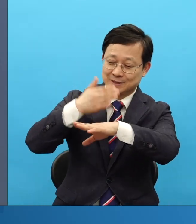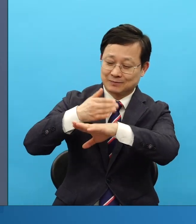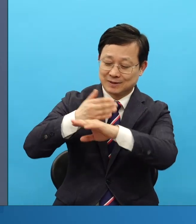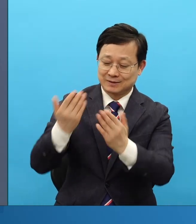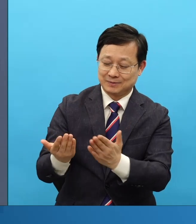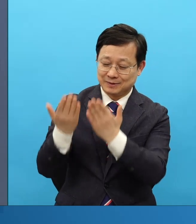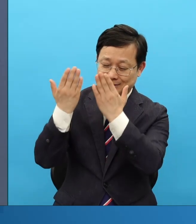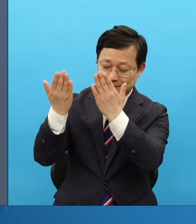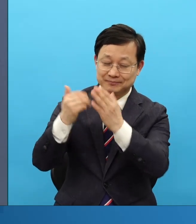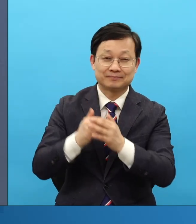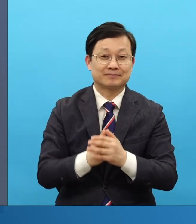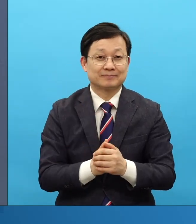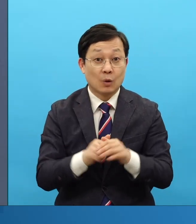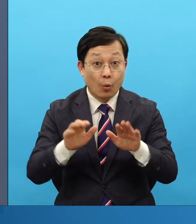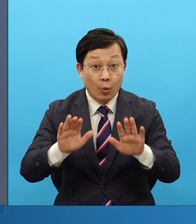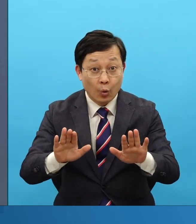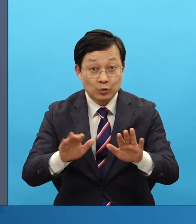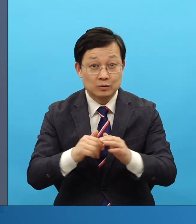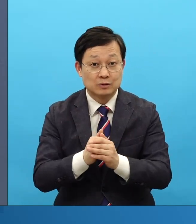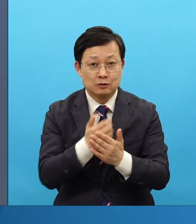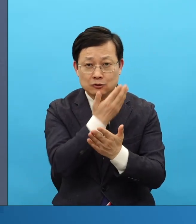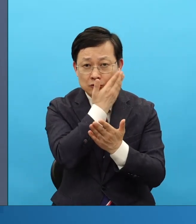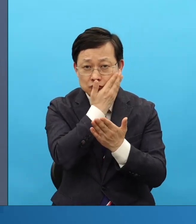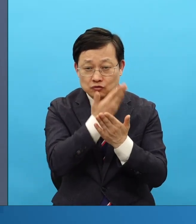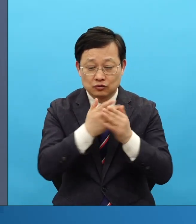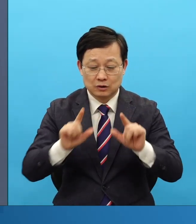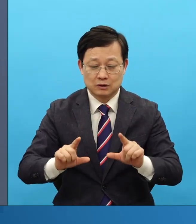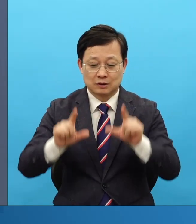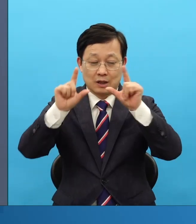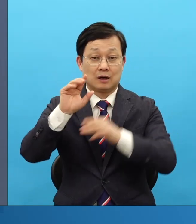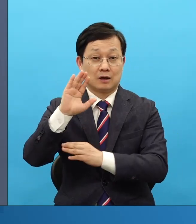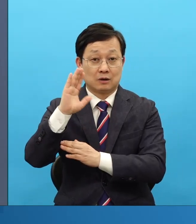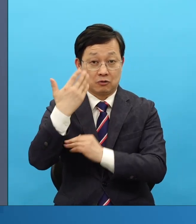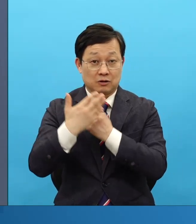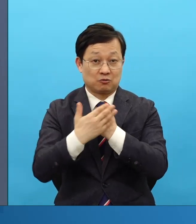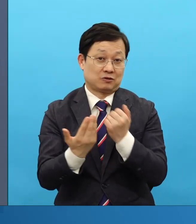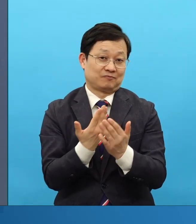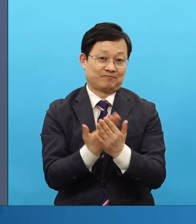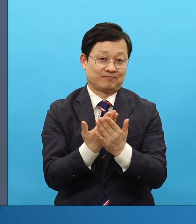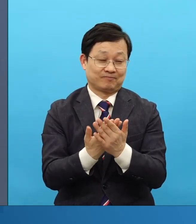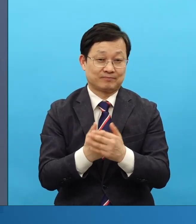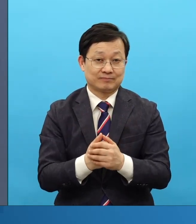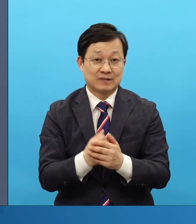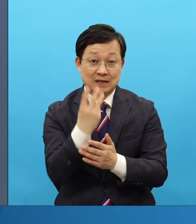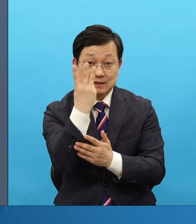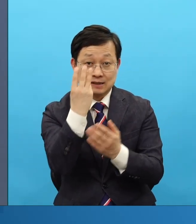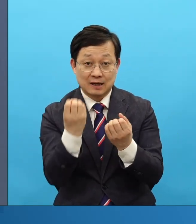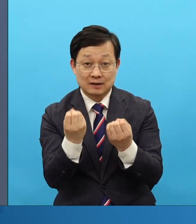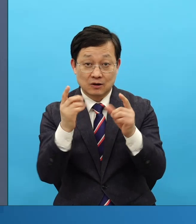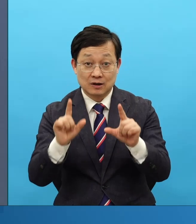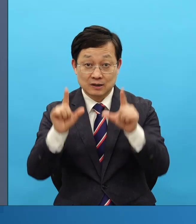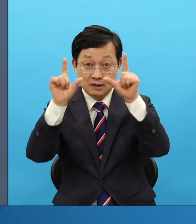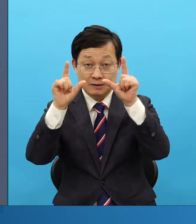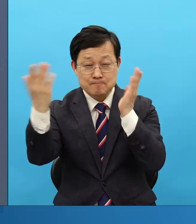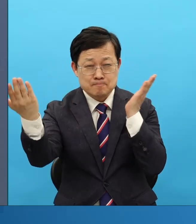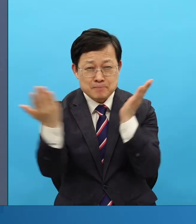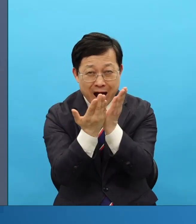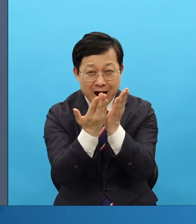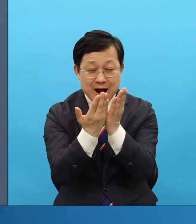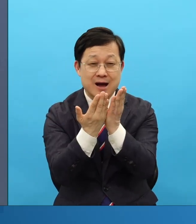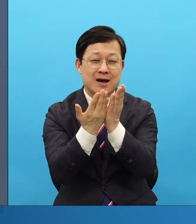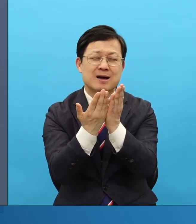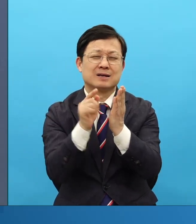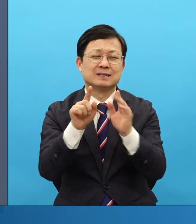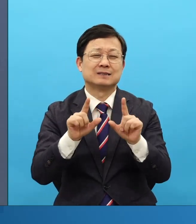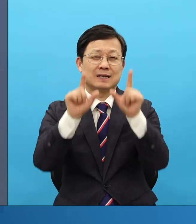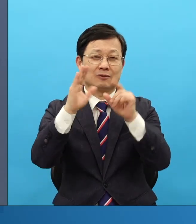감사드립니다. Father God, we give you thanks. 오늘 중요한 날이 되게 해주옵소서. May today be an important day. 새 절기의 날이 되게 May 해주옵소서. it be a day